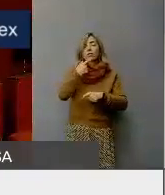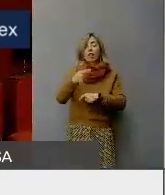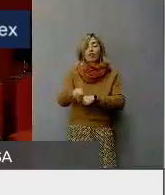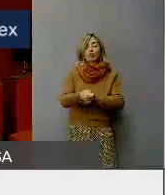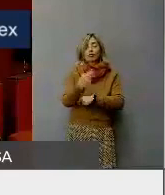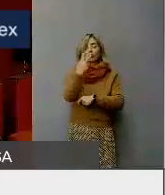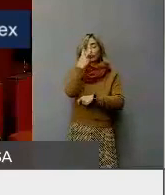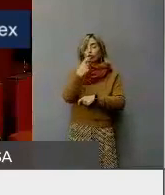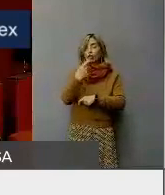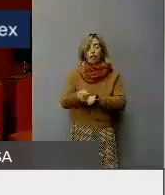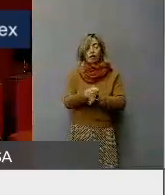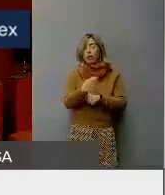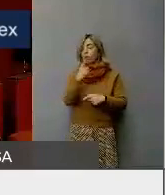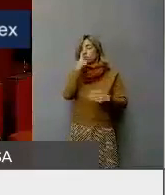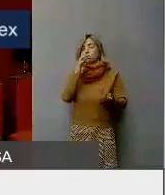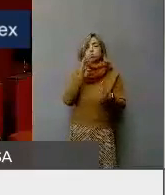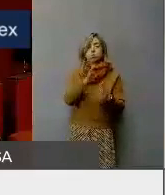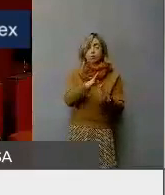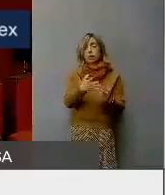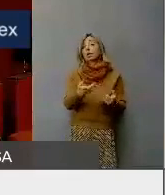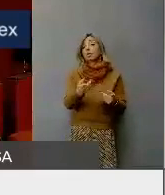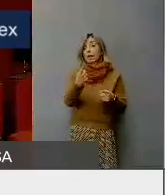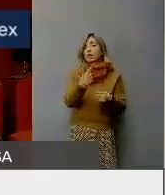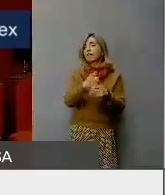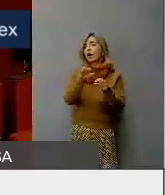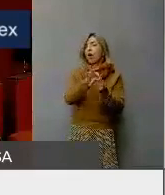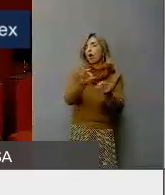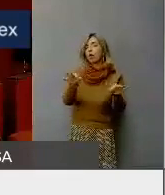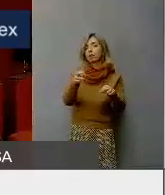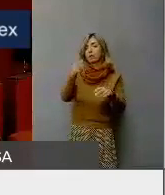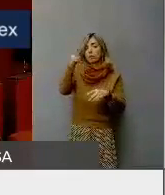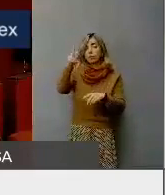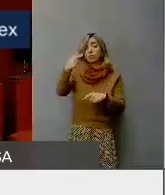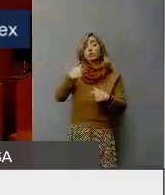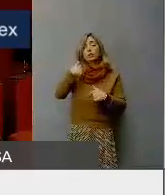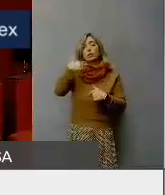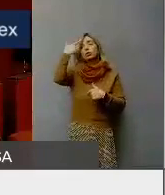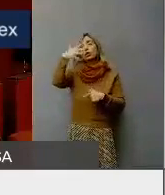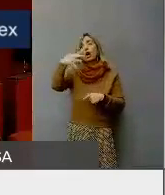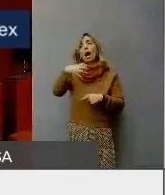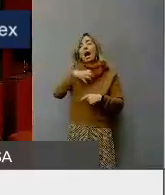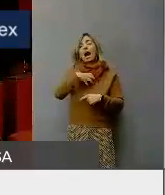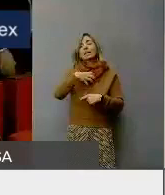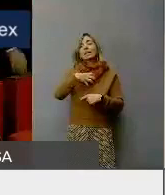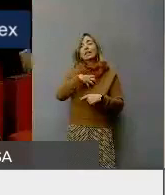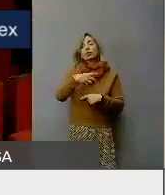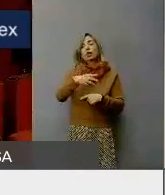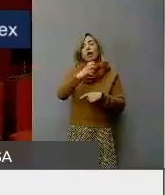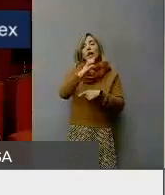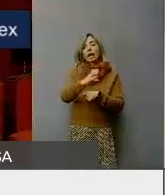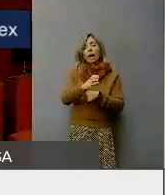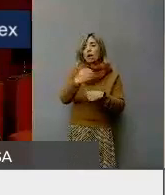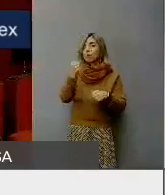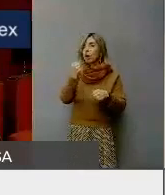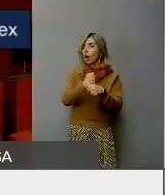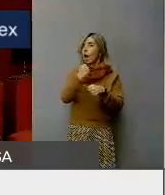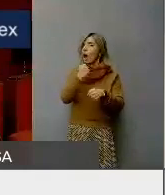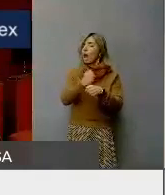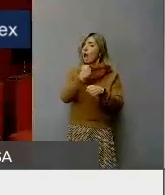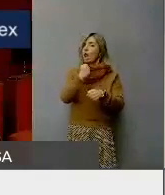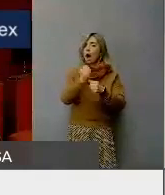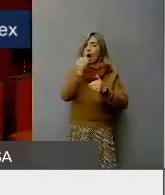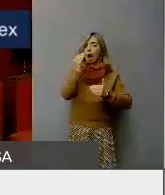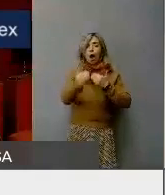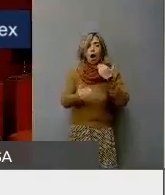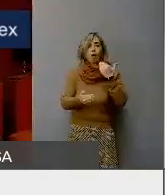io so che l'assessorato di campora sta lavorando in questo senso e queste emozioni